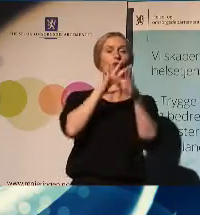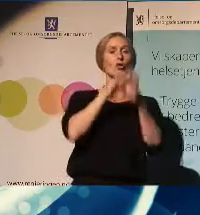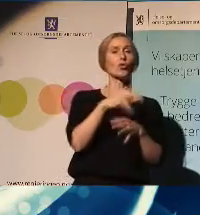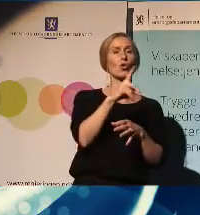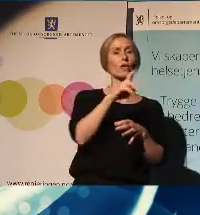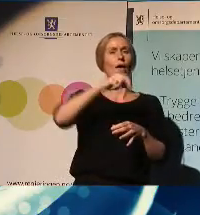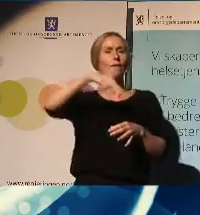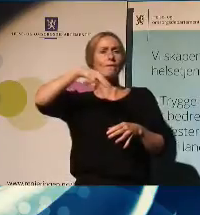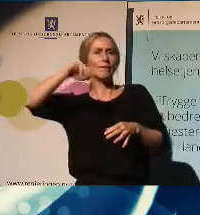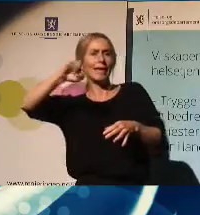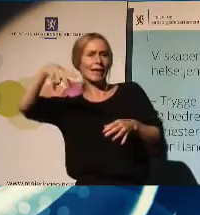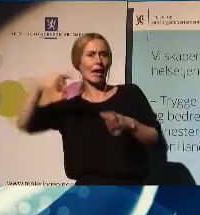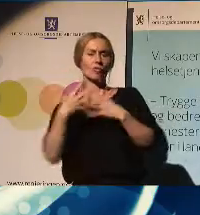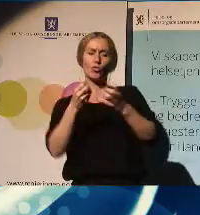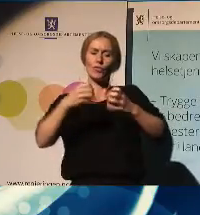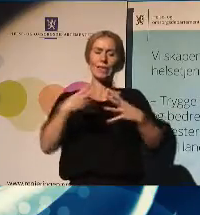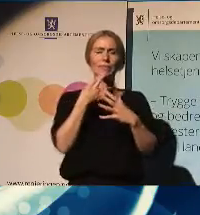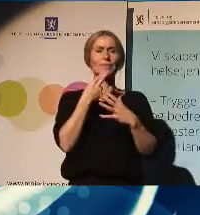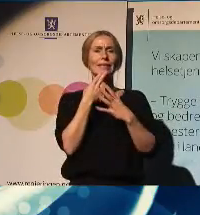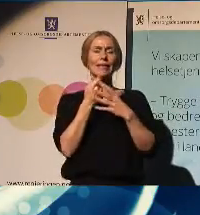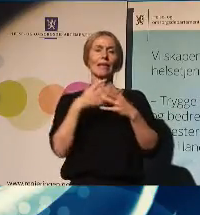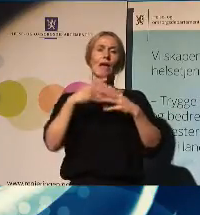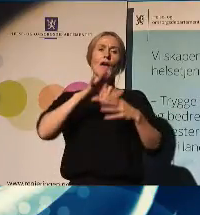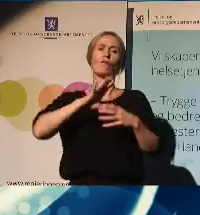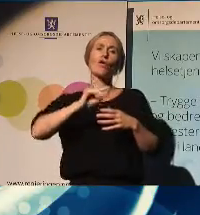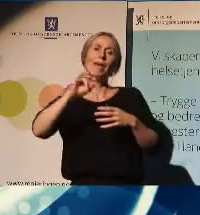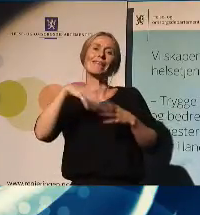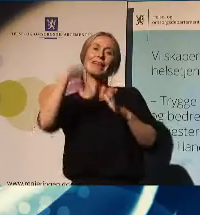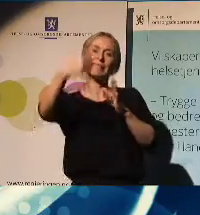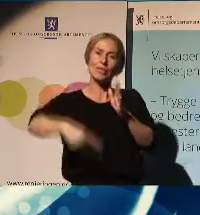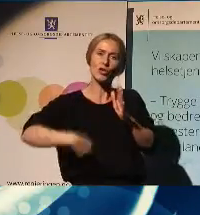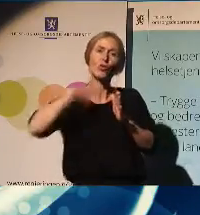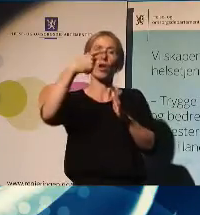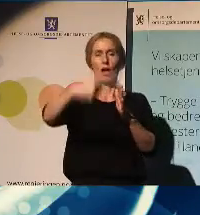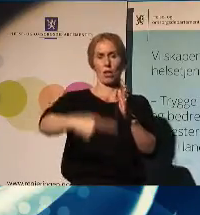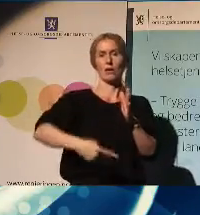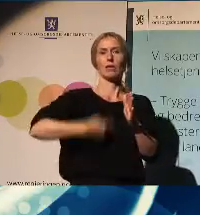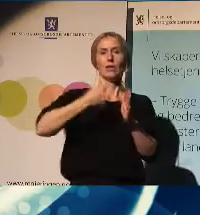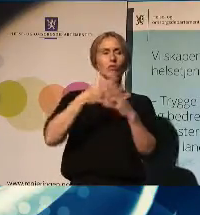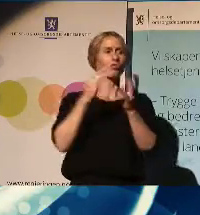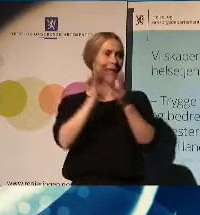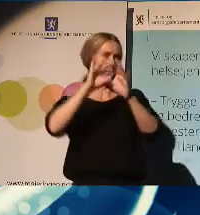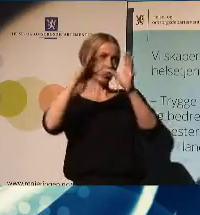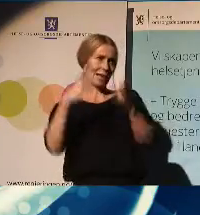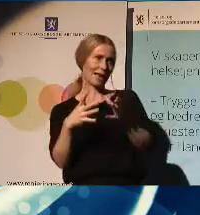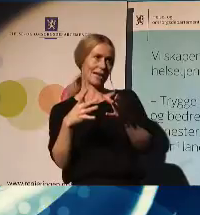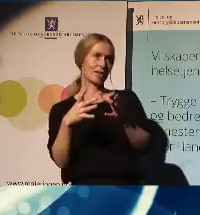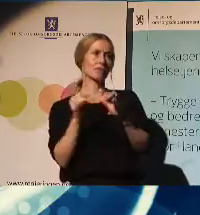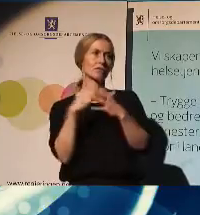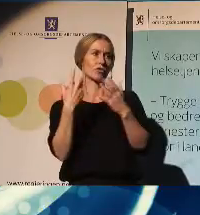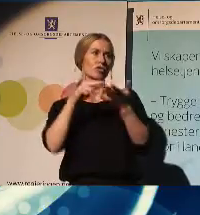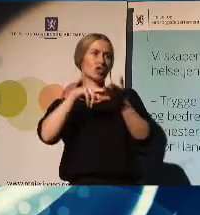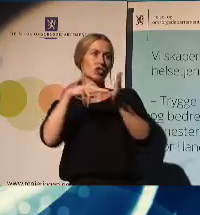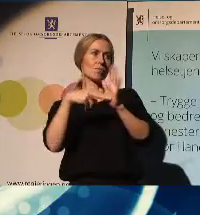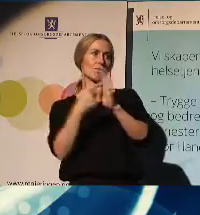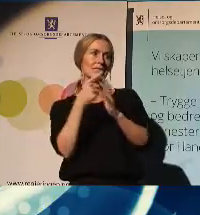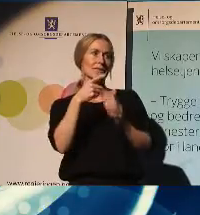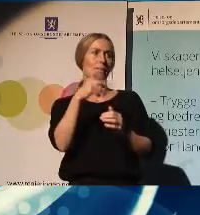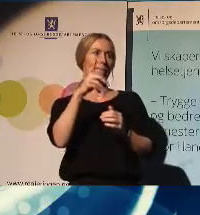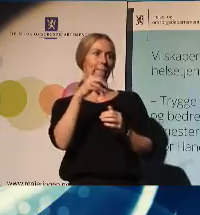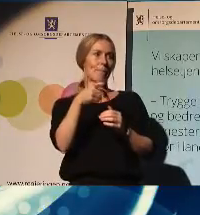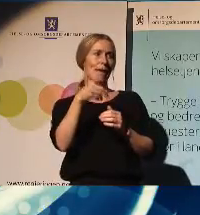utviklet et forbedringshjul, eller PDA-sirkel, som det også blir kalt, og som er en modell for systematisk forbedring. Vi